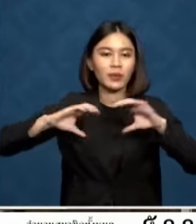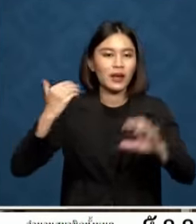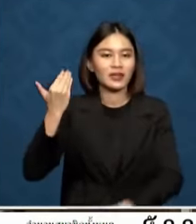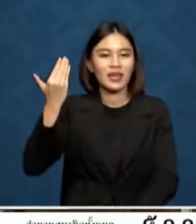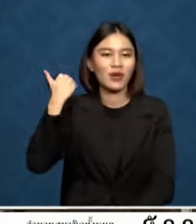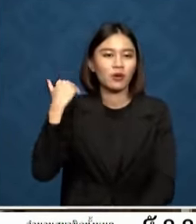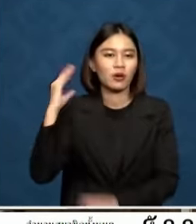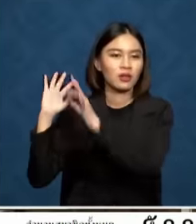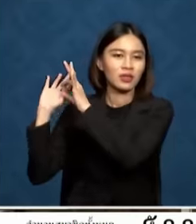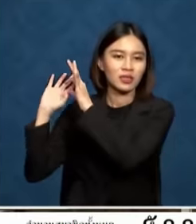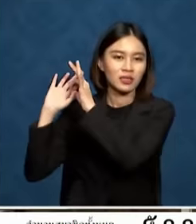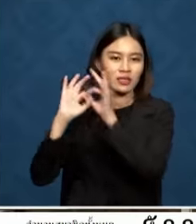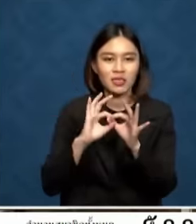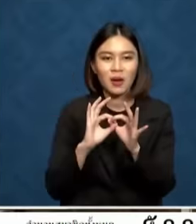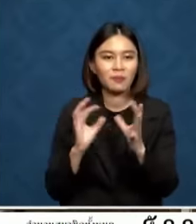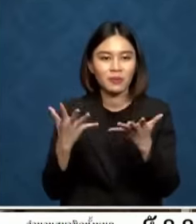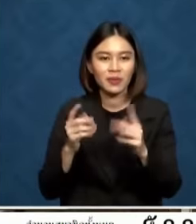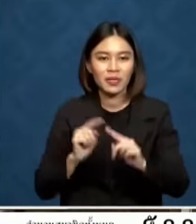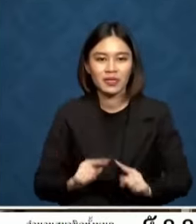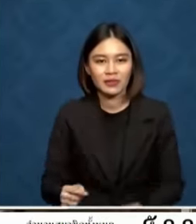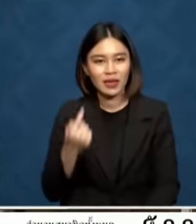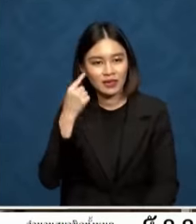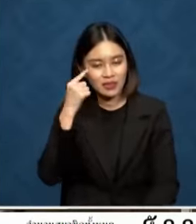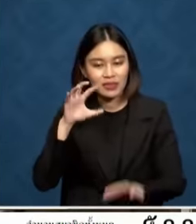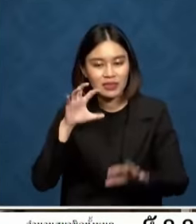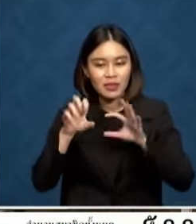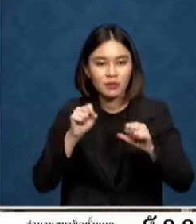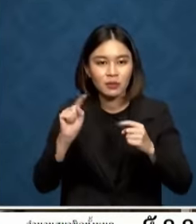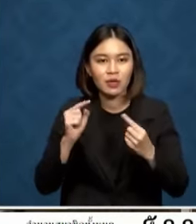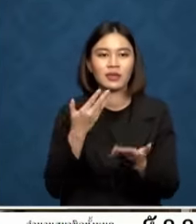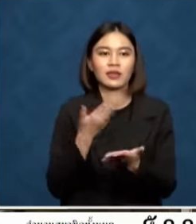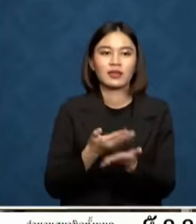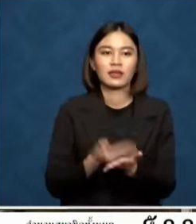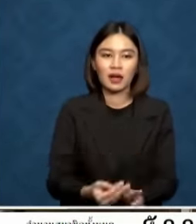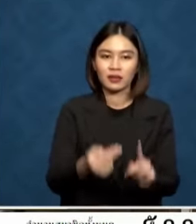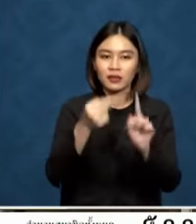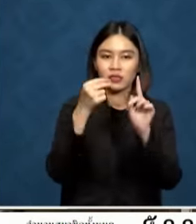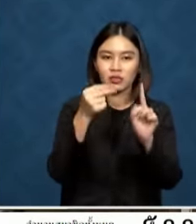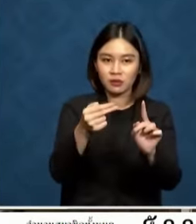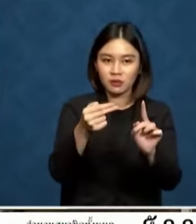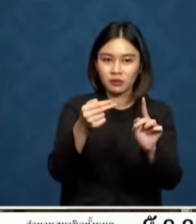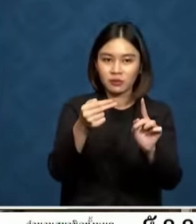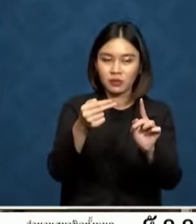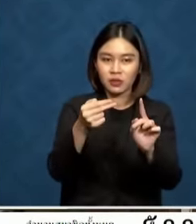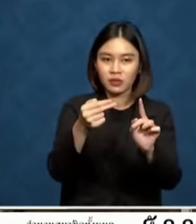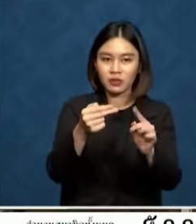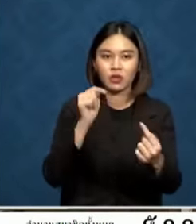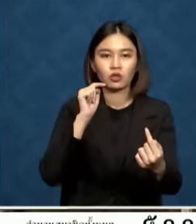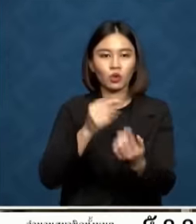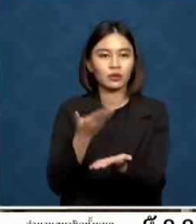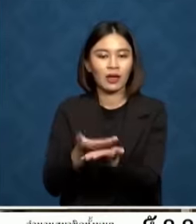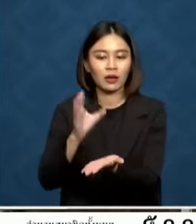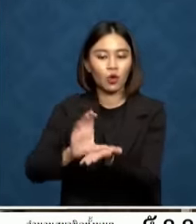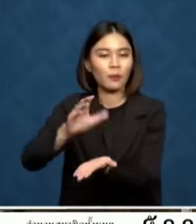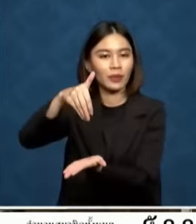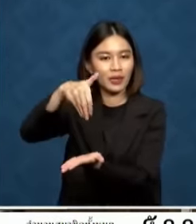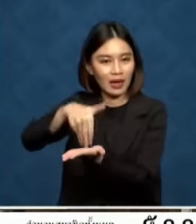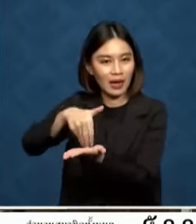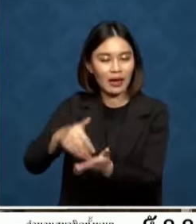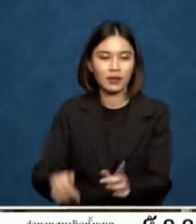ใดแต่ข้อน่าสังเกตก็คือใส่ดิจิตอ walletโดยสารมาด้วยในงบกลาง